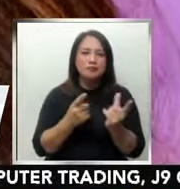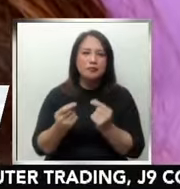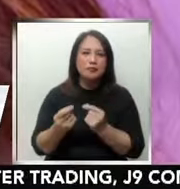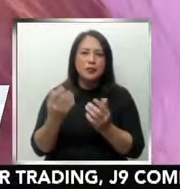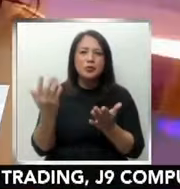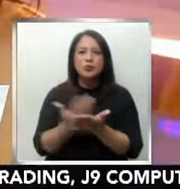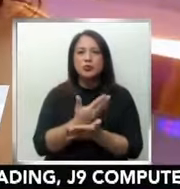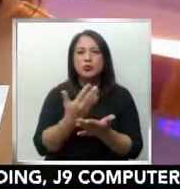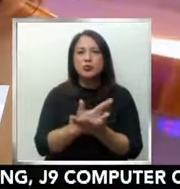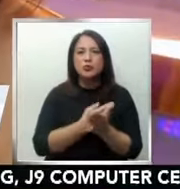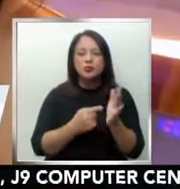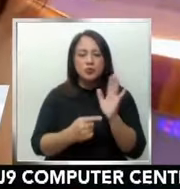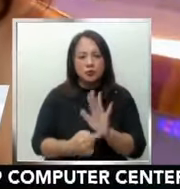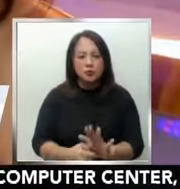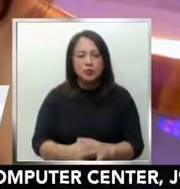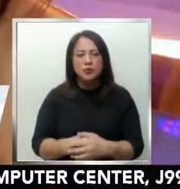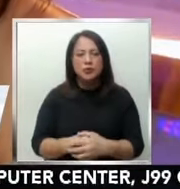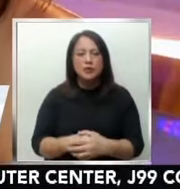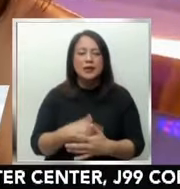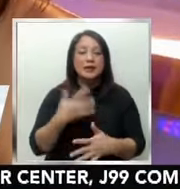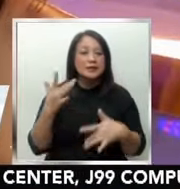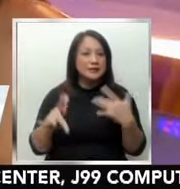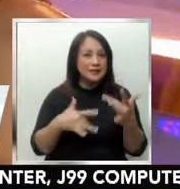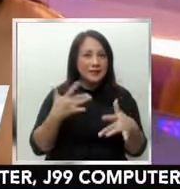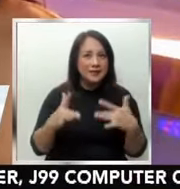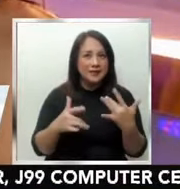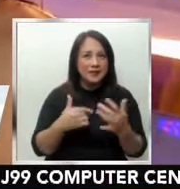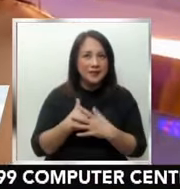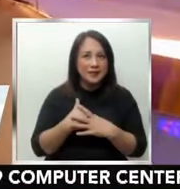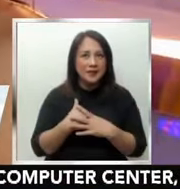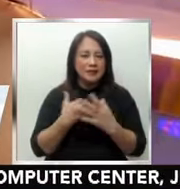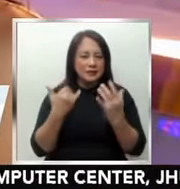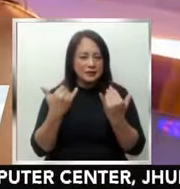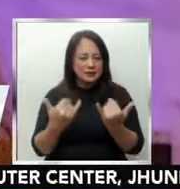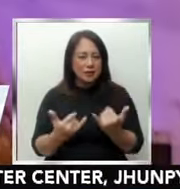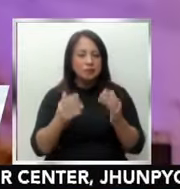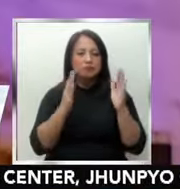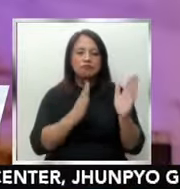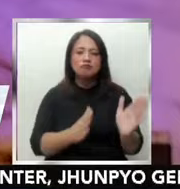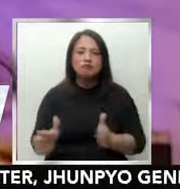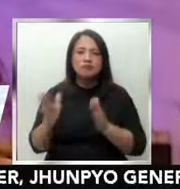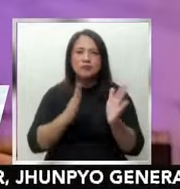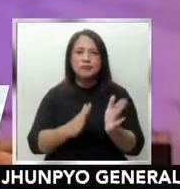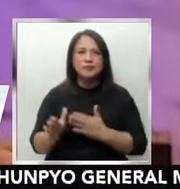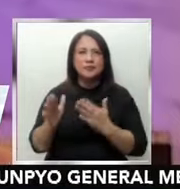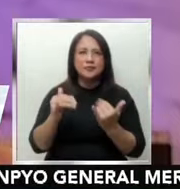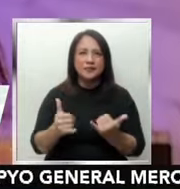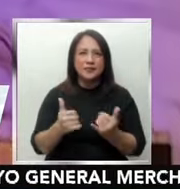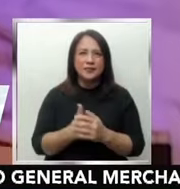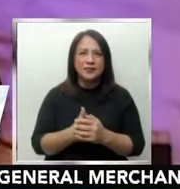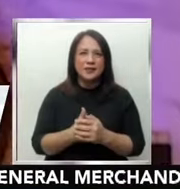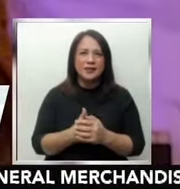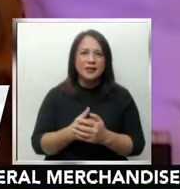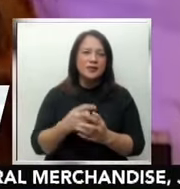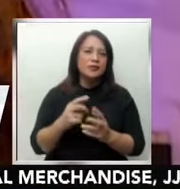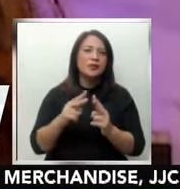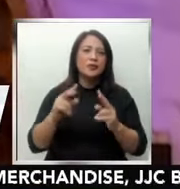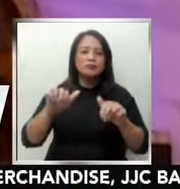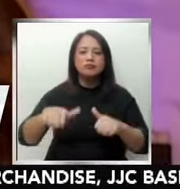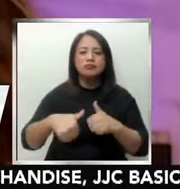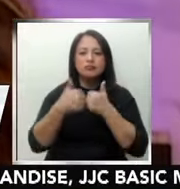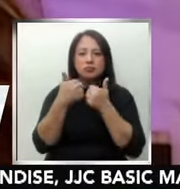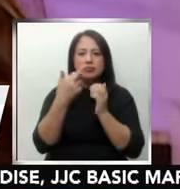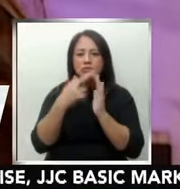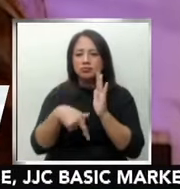series super excited ako and Ngayon pa lang pinaghahandaan ko na rin Ano ulit siya very challenging rule na